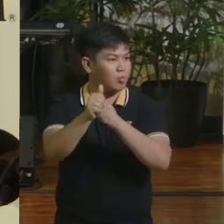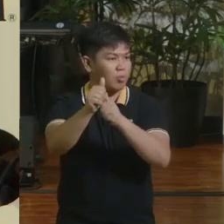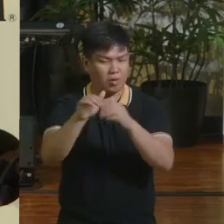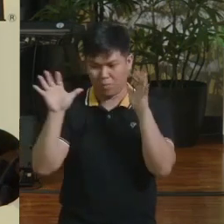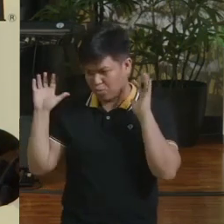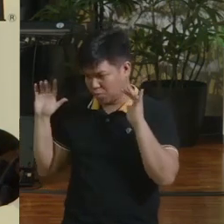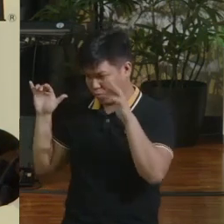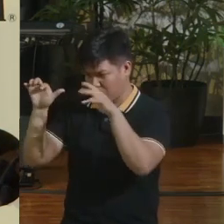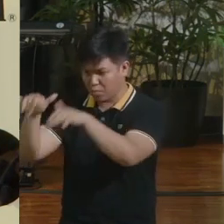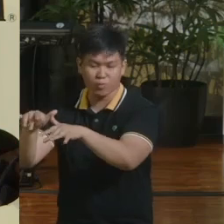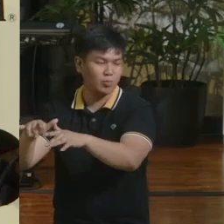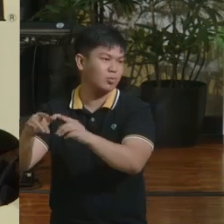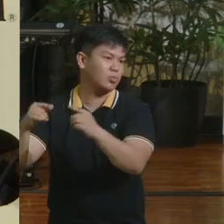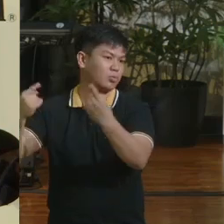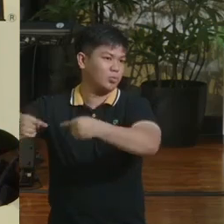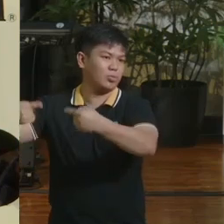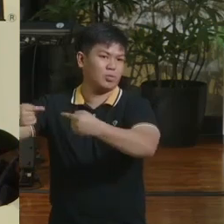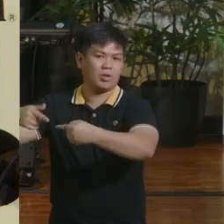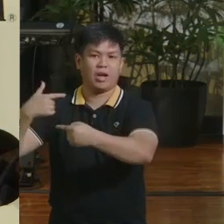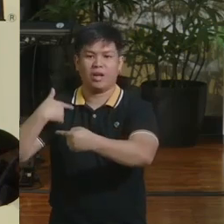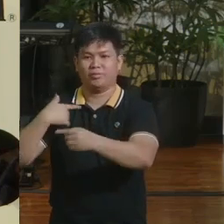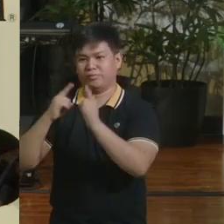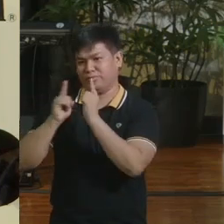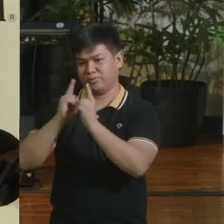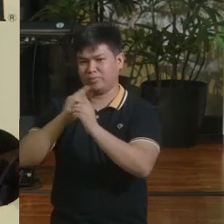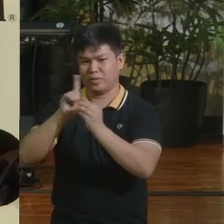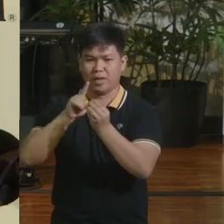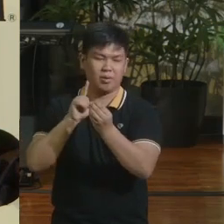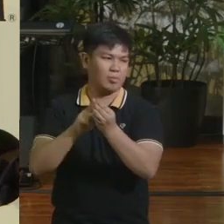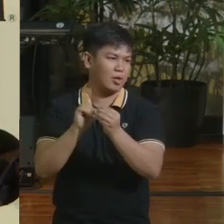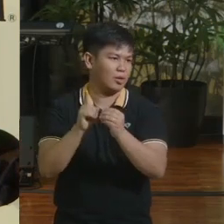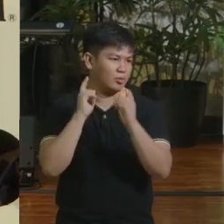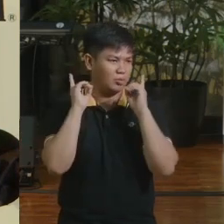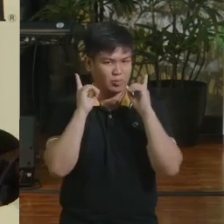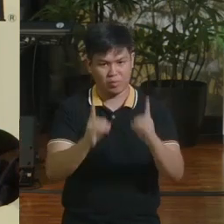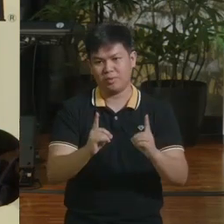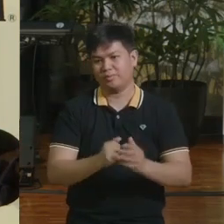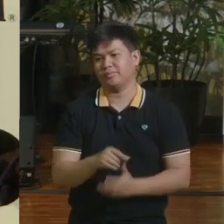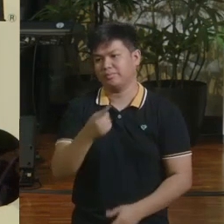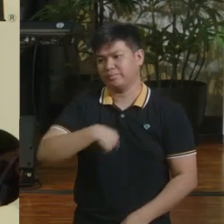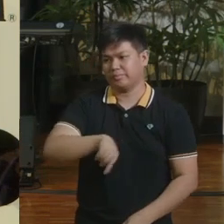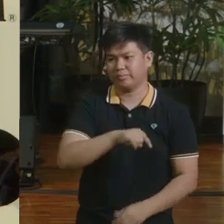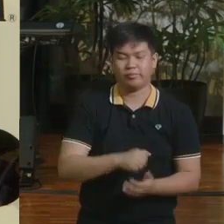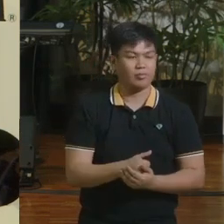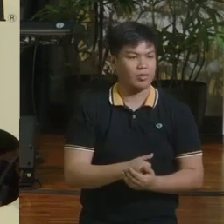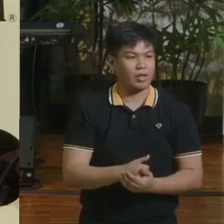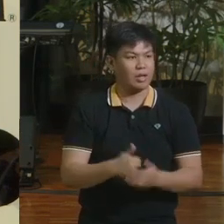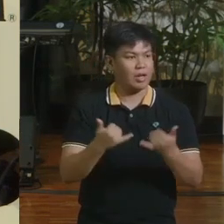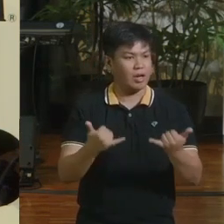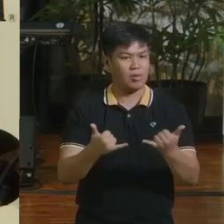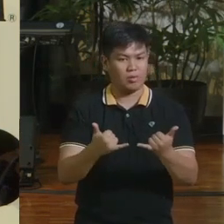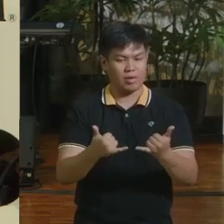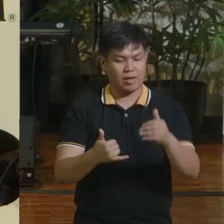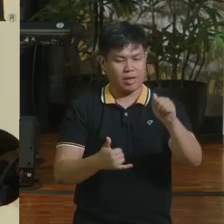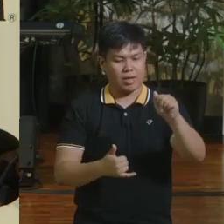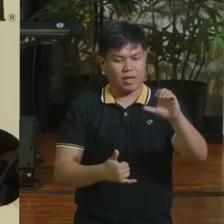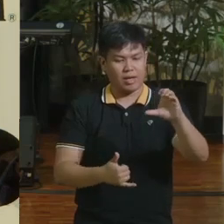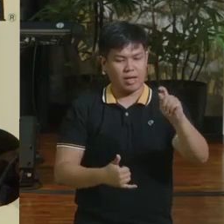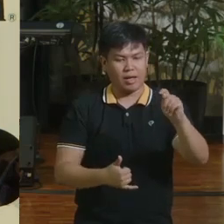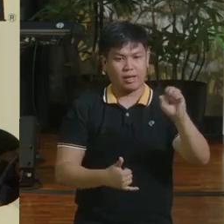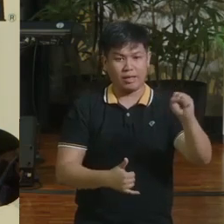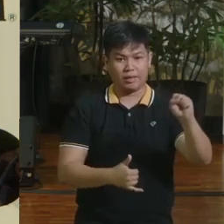Makikita po natin yung kwento sa Book of Acts. Sa Acts 13 and 14, doon